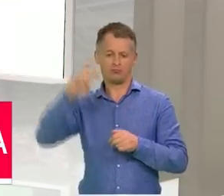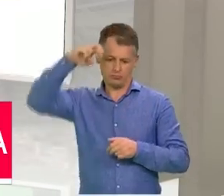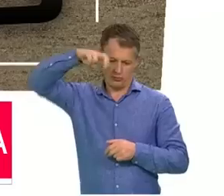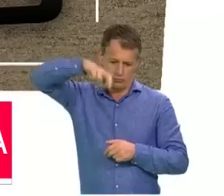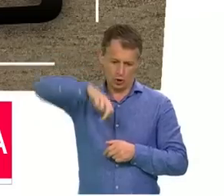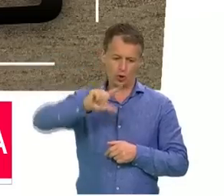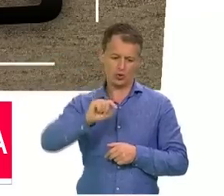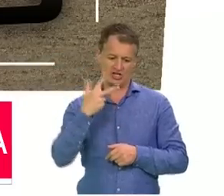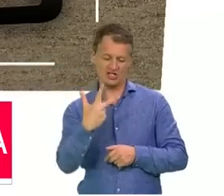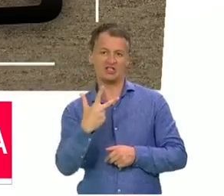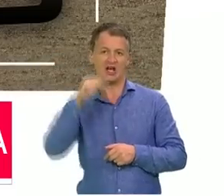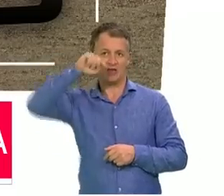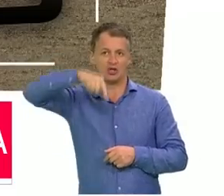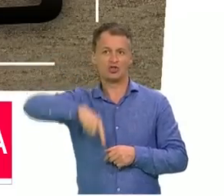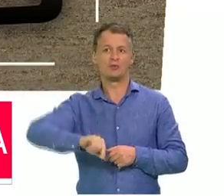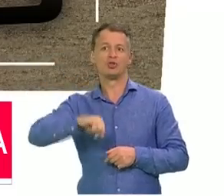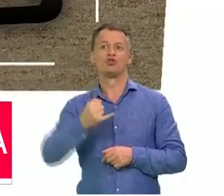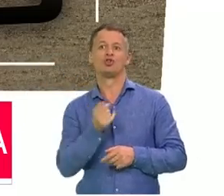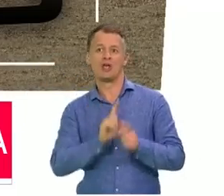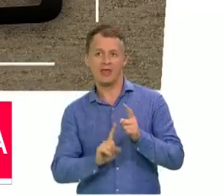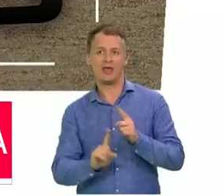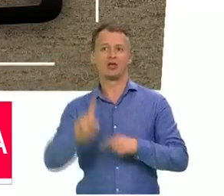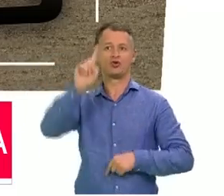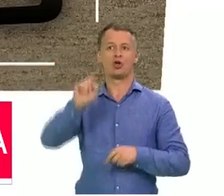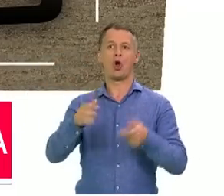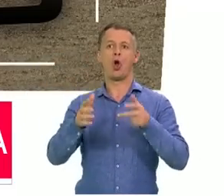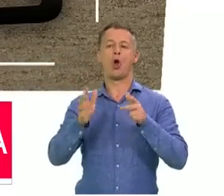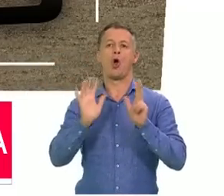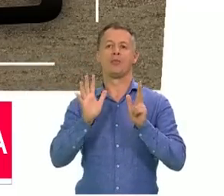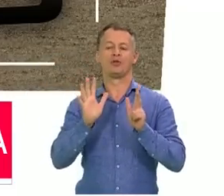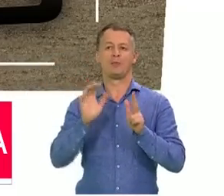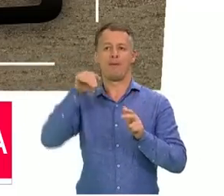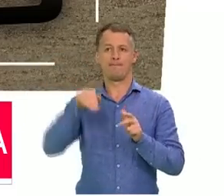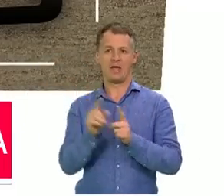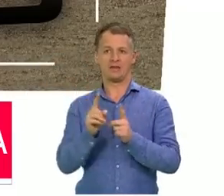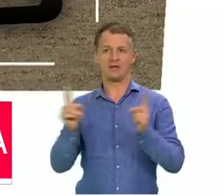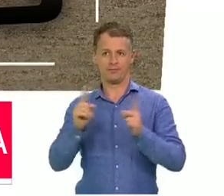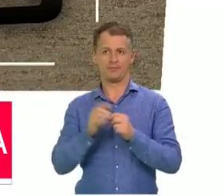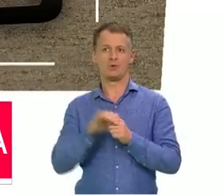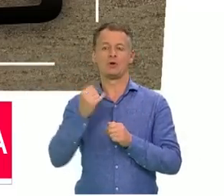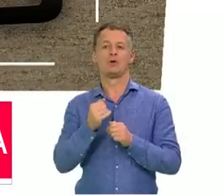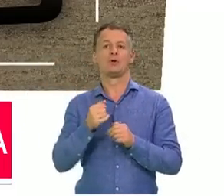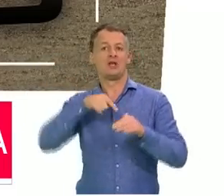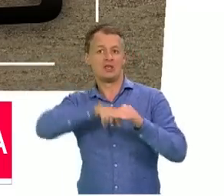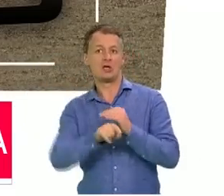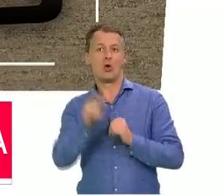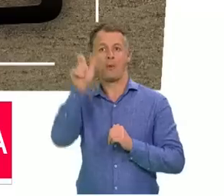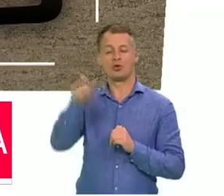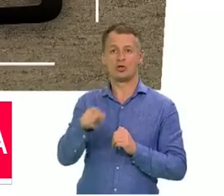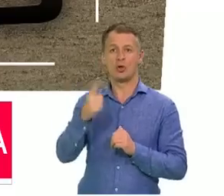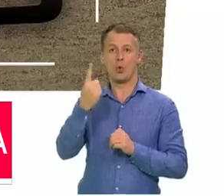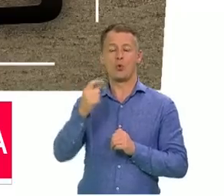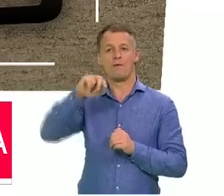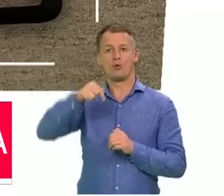de 23 de metri adâncime și cu o gură de ieșire de 18 metri. În interior, o persoană de 1,80 m